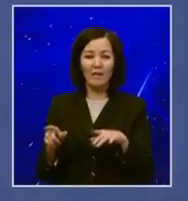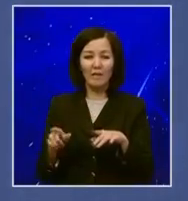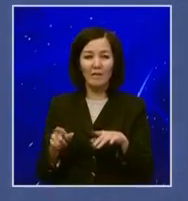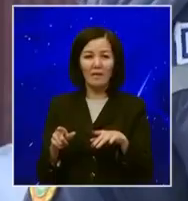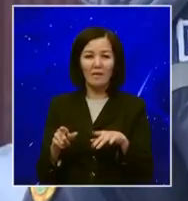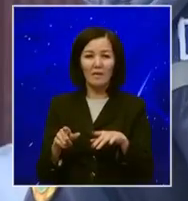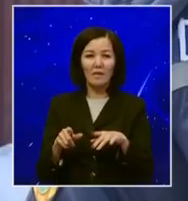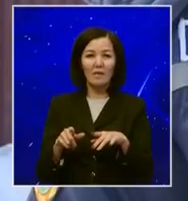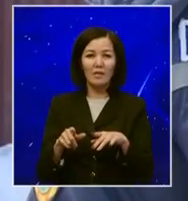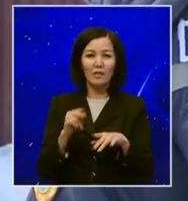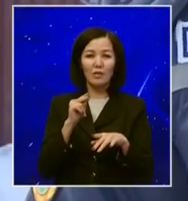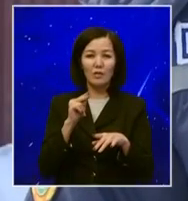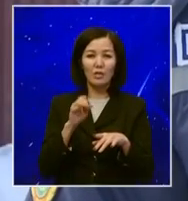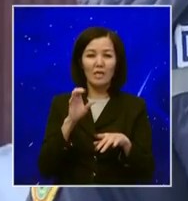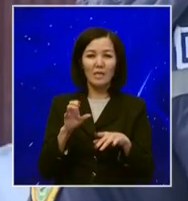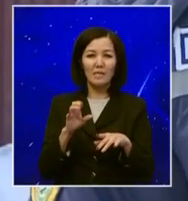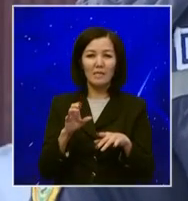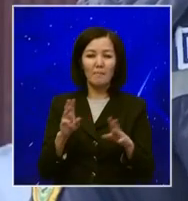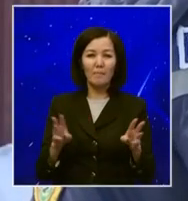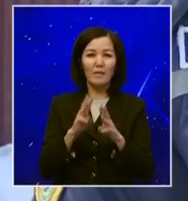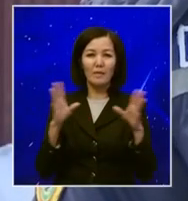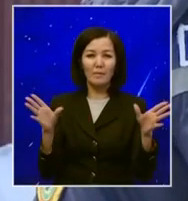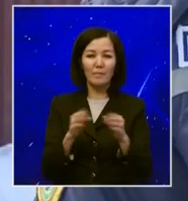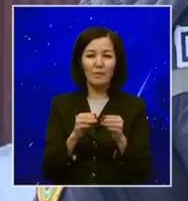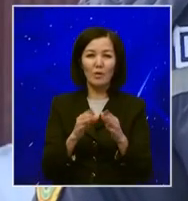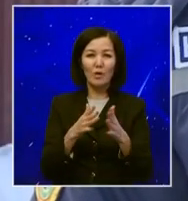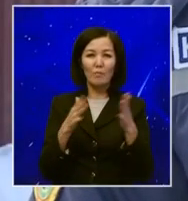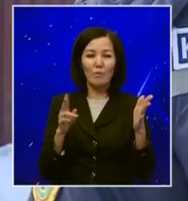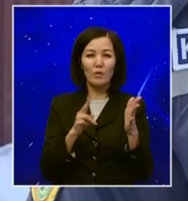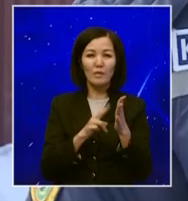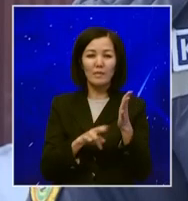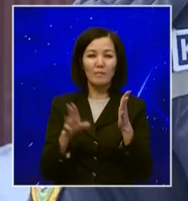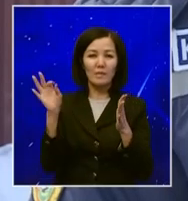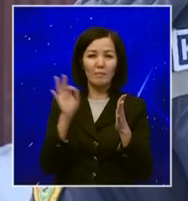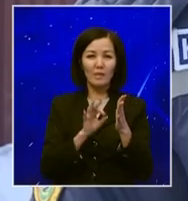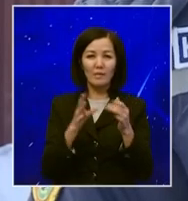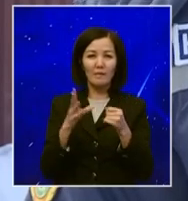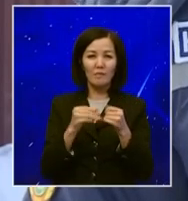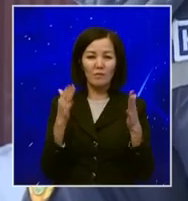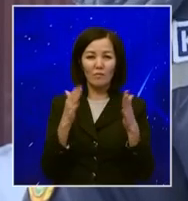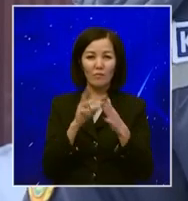отдела ЧС и пожарными подразделениями обошли уже более 70% жилого сектора.